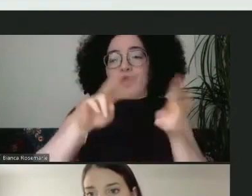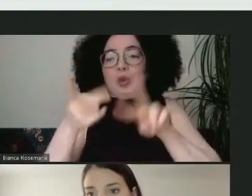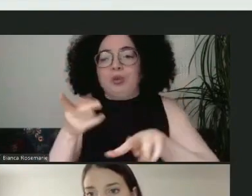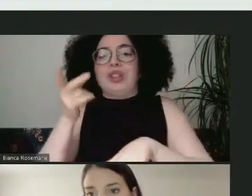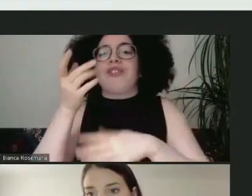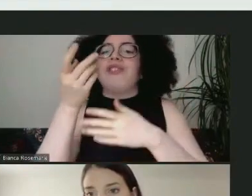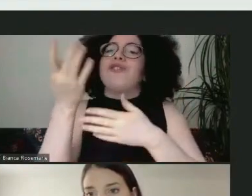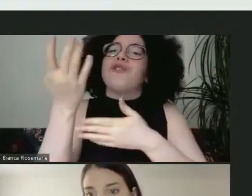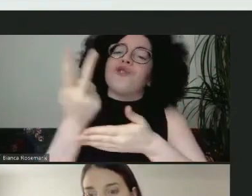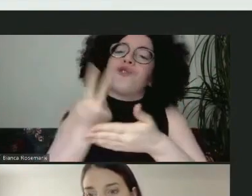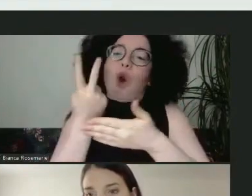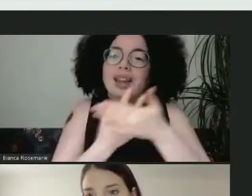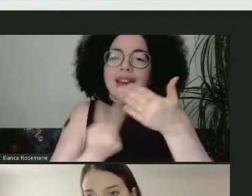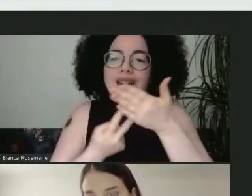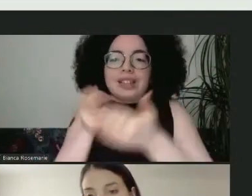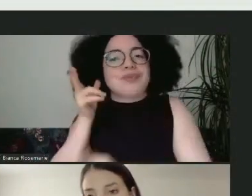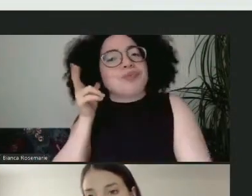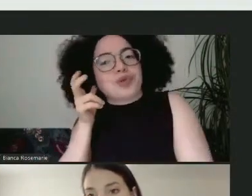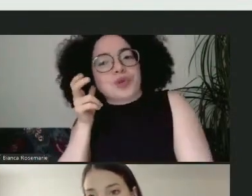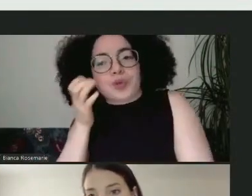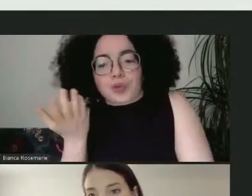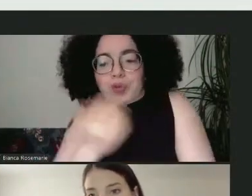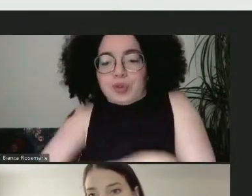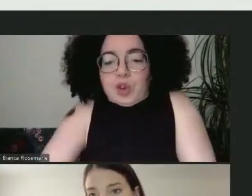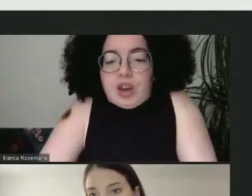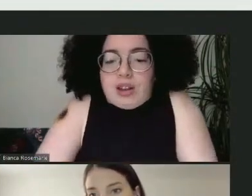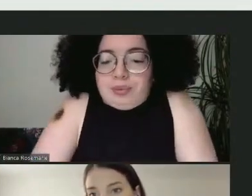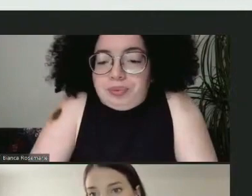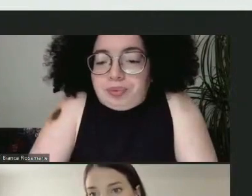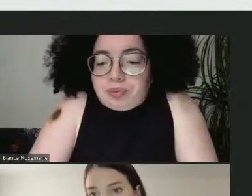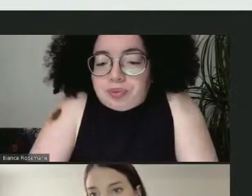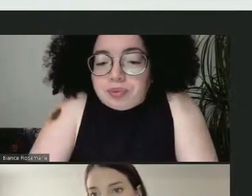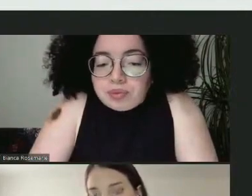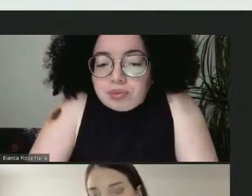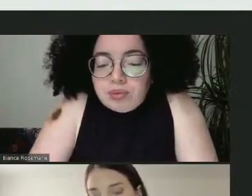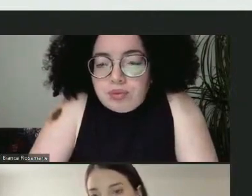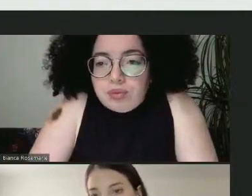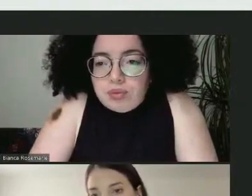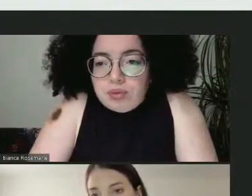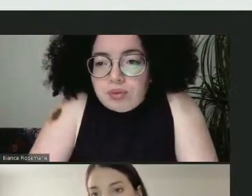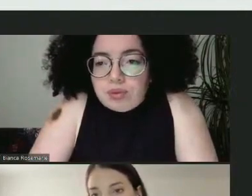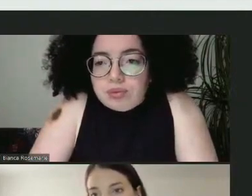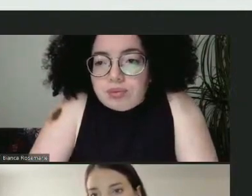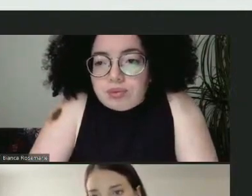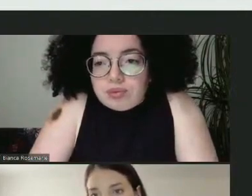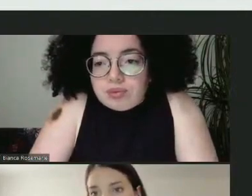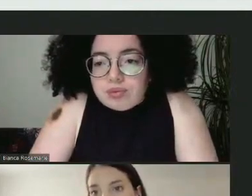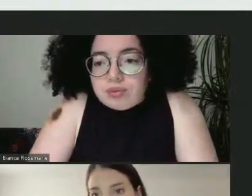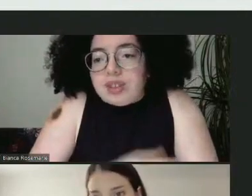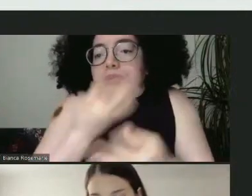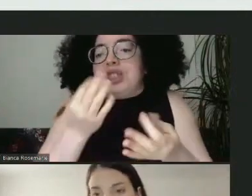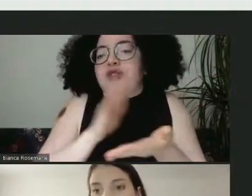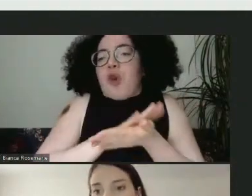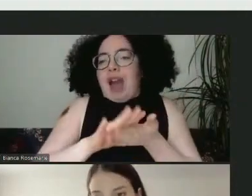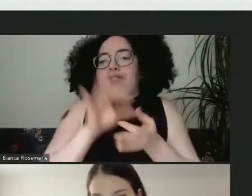Da braucht man eben dann ein Wort, dass man das dazu schreibt und das dann eben bei dem Screenreader dann noch vorgelesen werden kann.